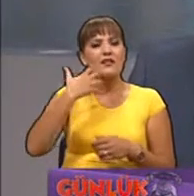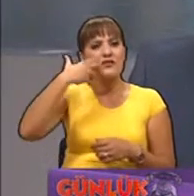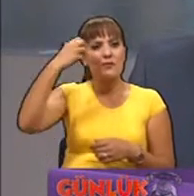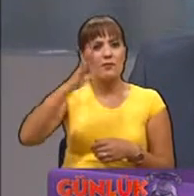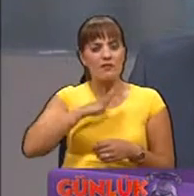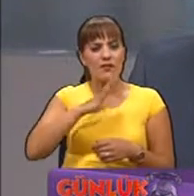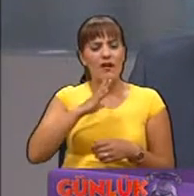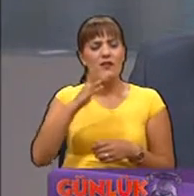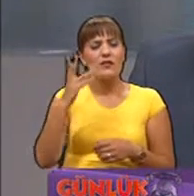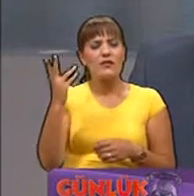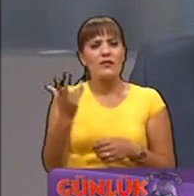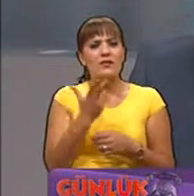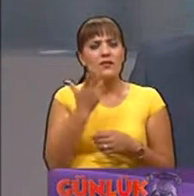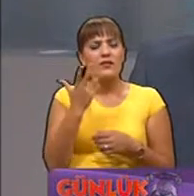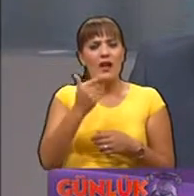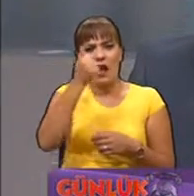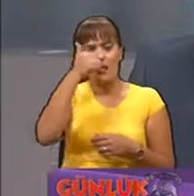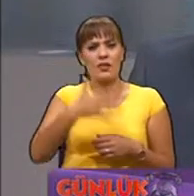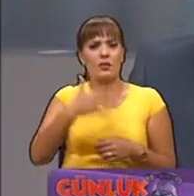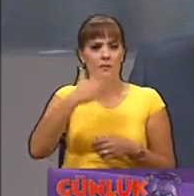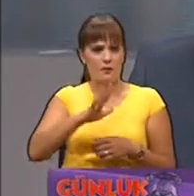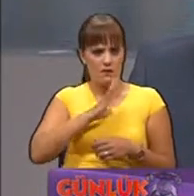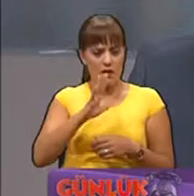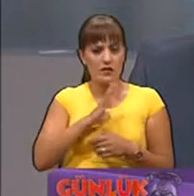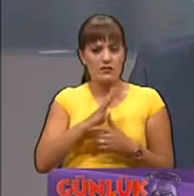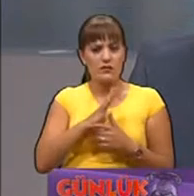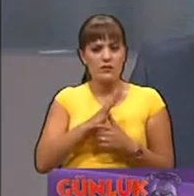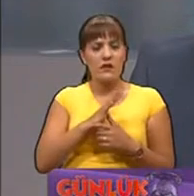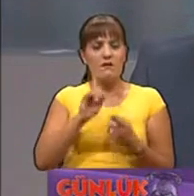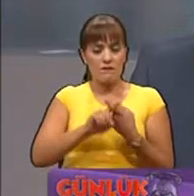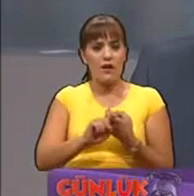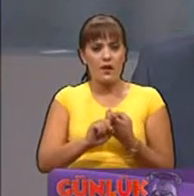var. Feci derecede kanama var.